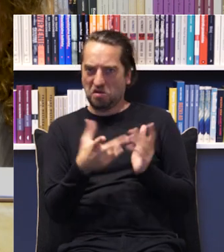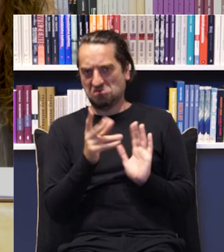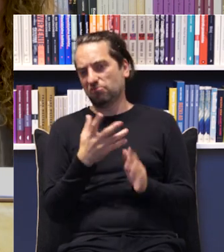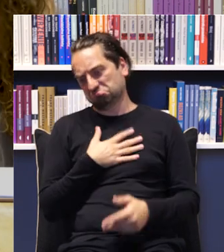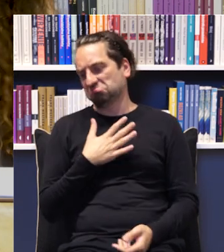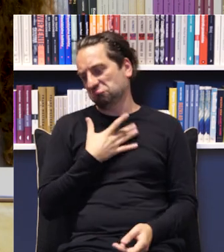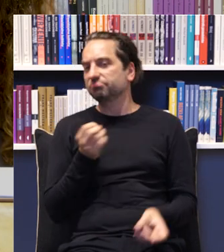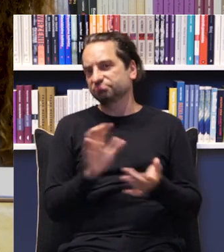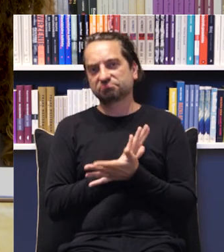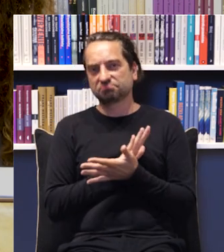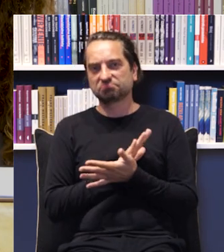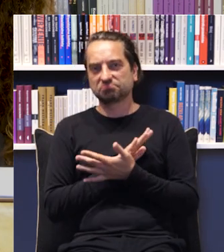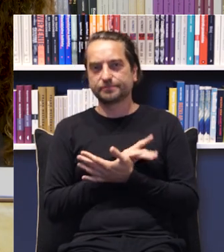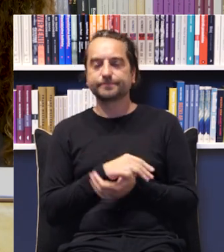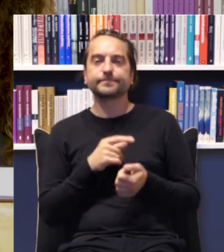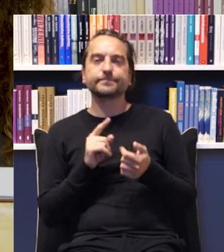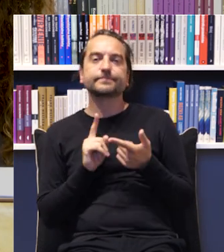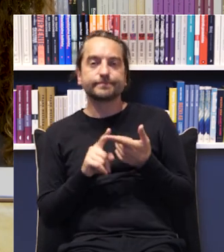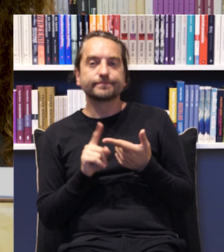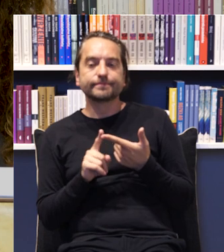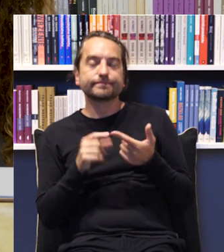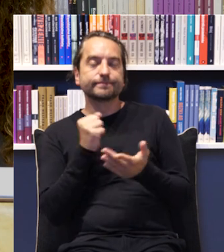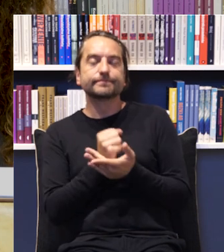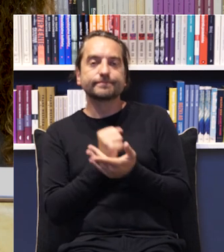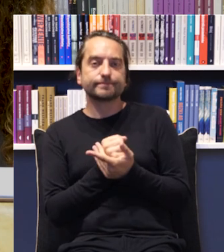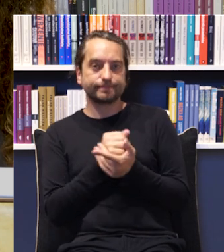Bo wydaje mi się, że jest taki efekt. No a druga